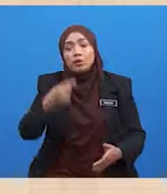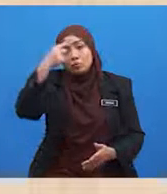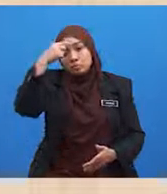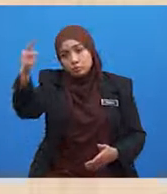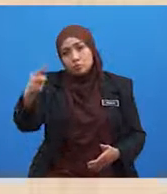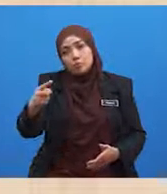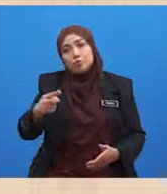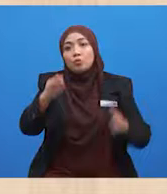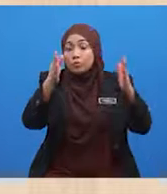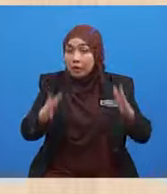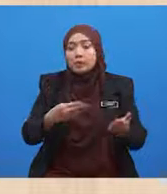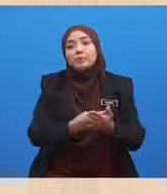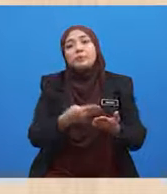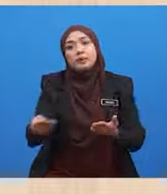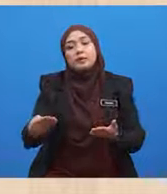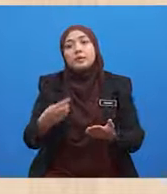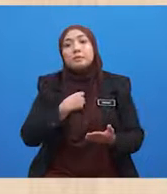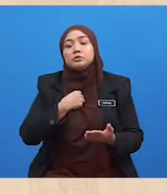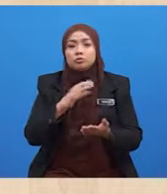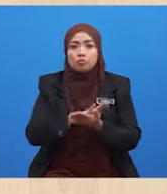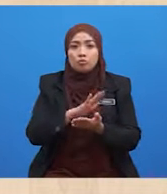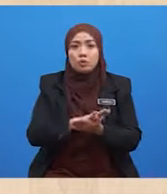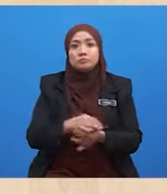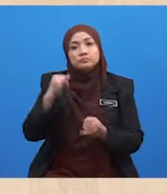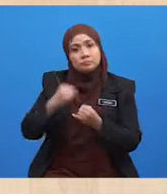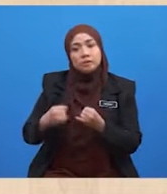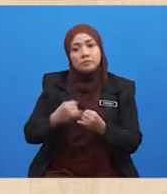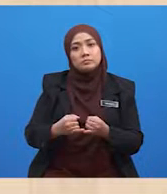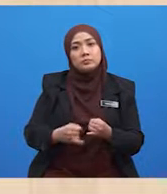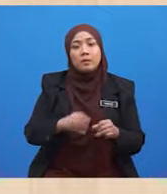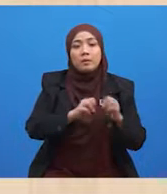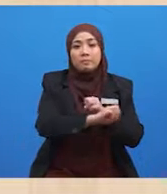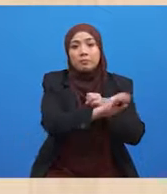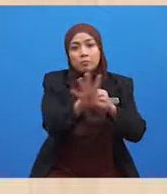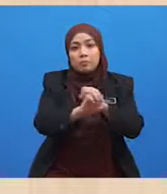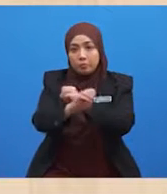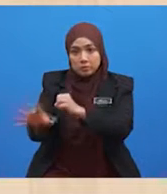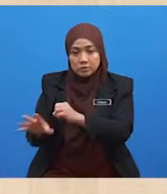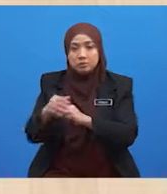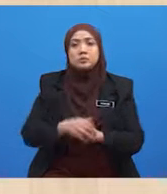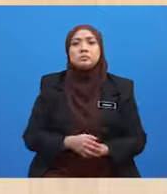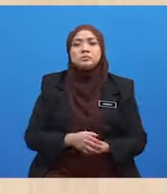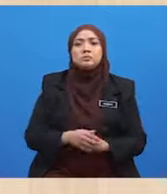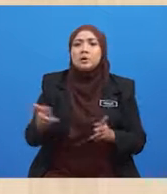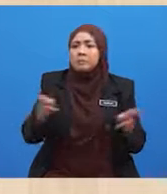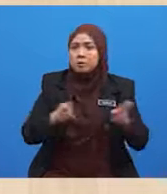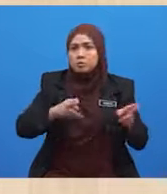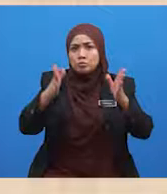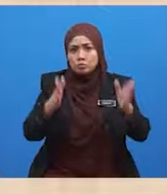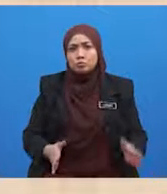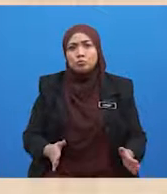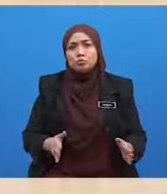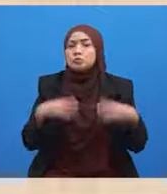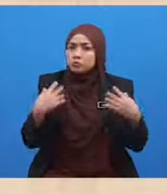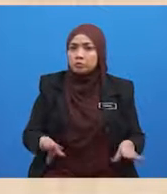untuk membeli belah terakhir Ila promosi pengurus pengeluaran pakaian seragam